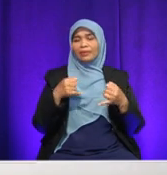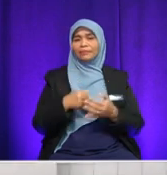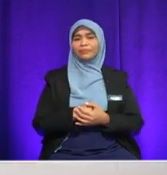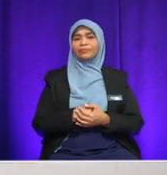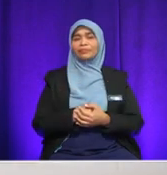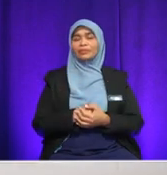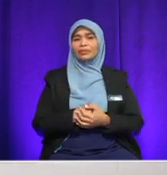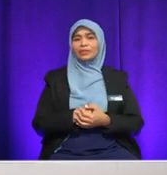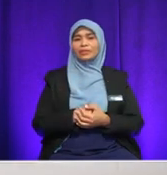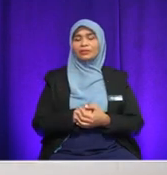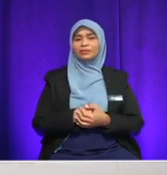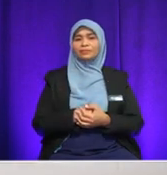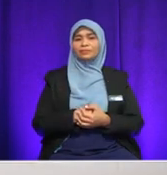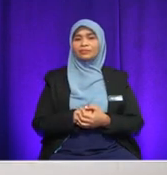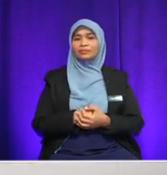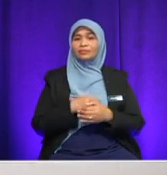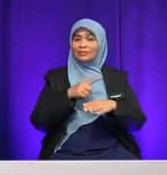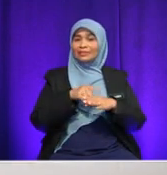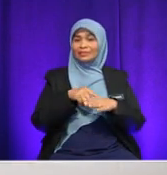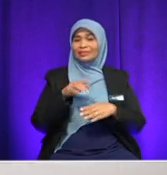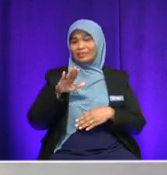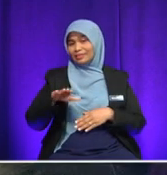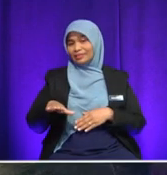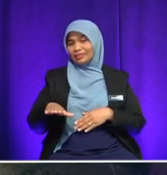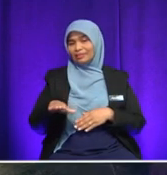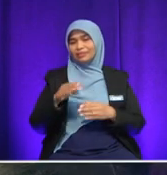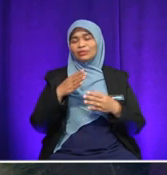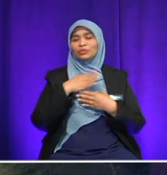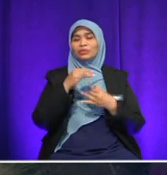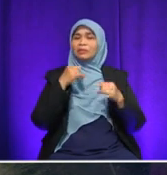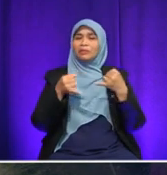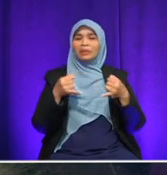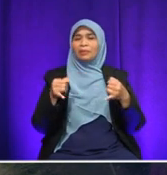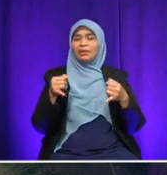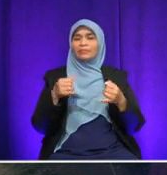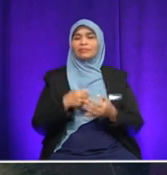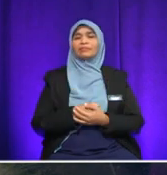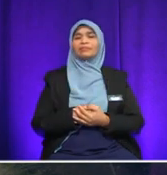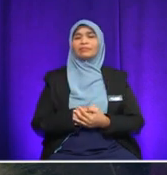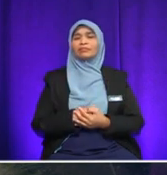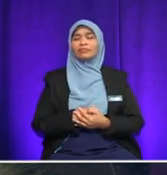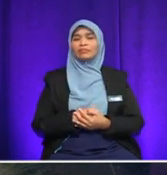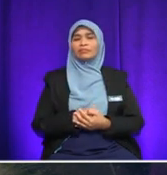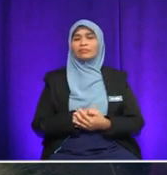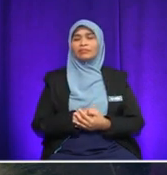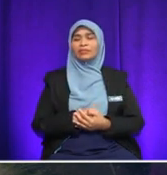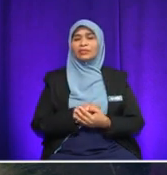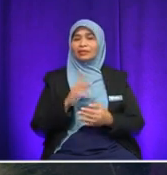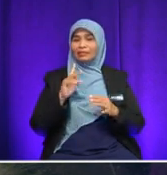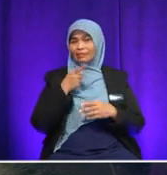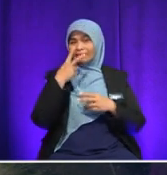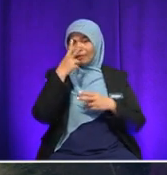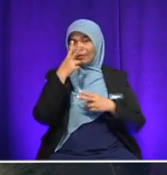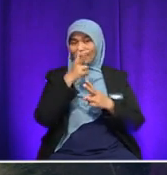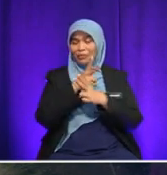Suka bermain zaman kecil dululah. Betul, okay. Fatihah. Betul. Alright. Kita tengok betul ke tak betul